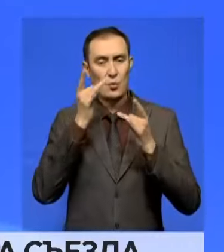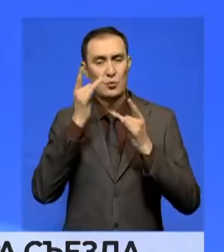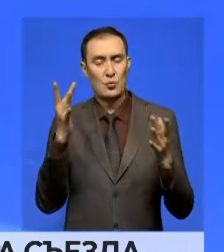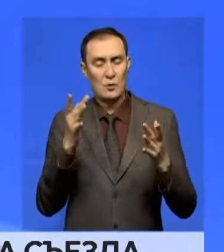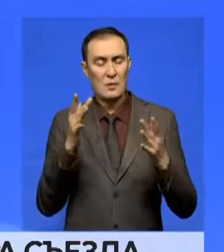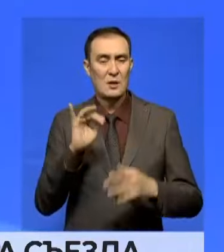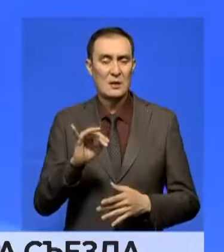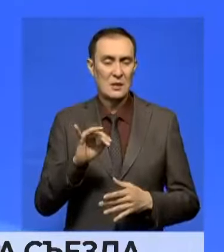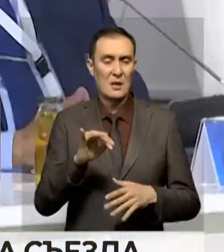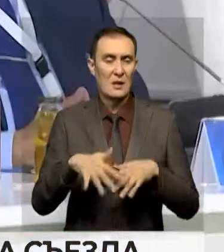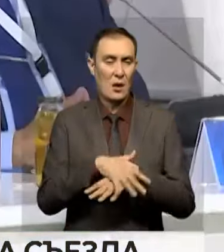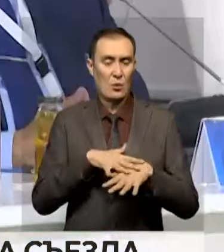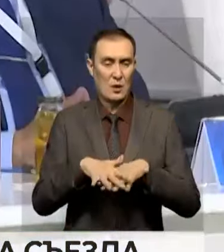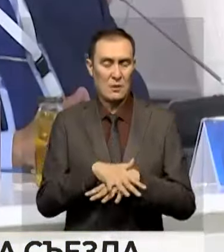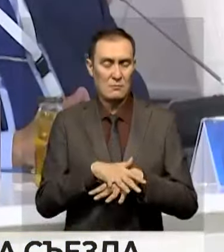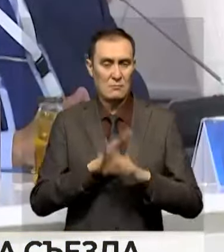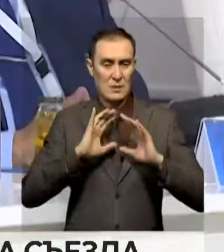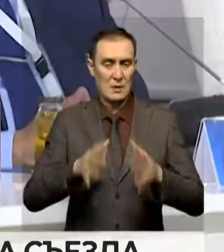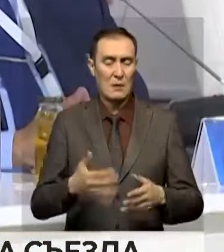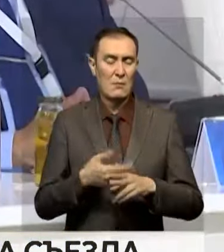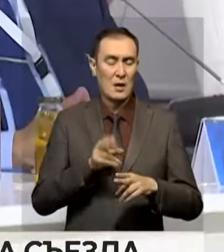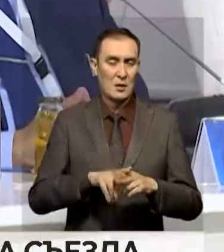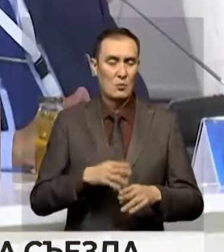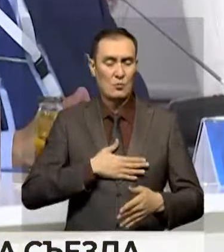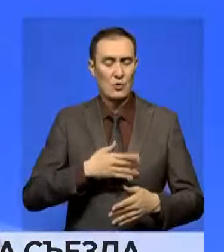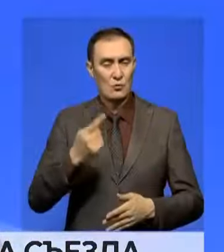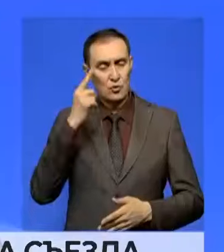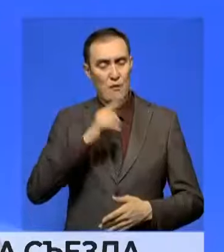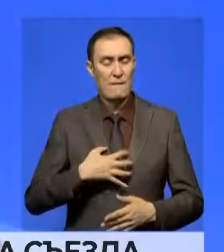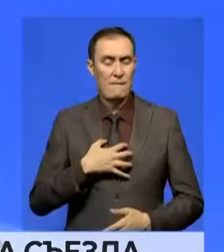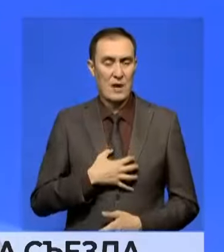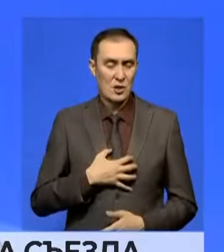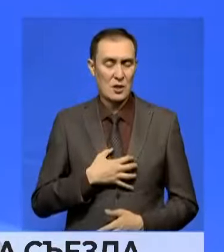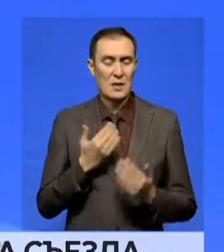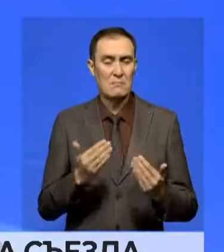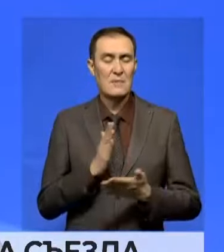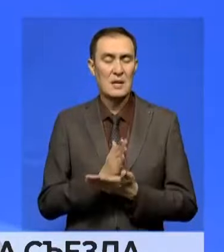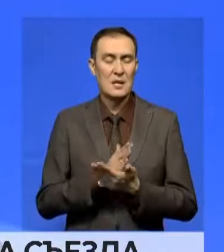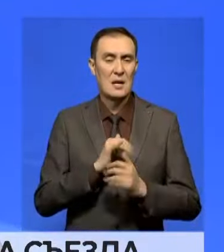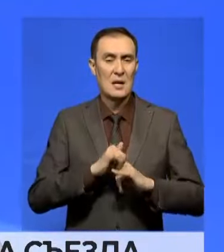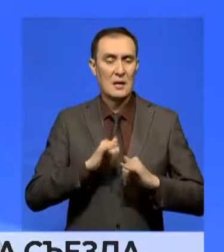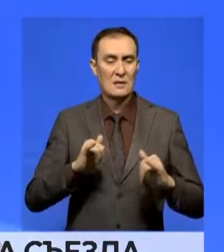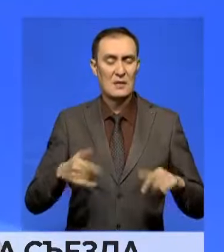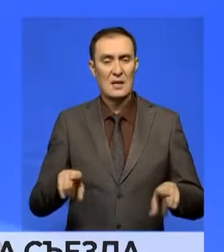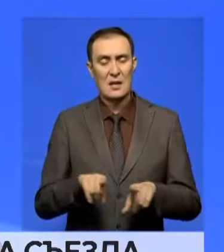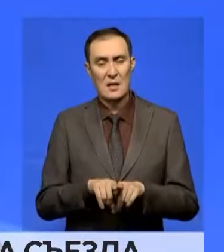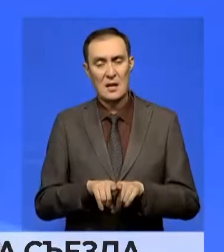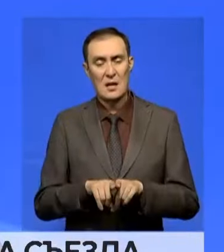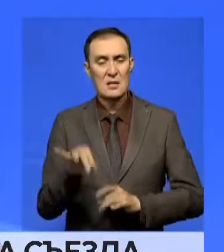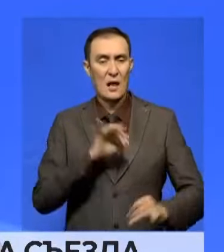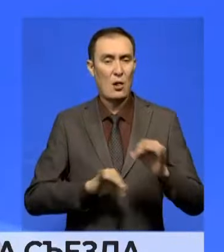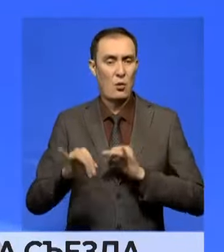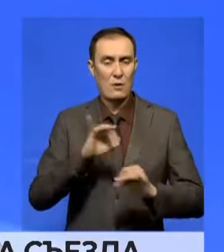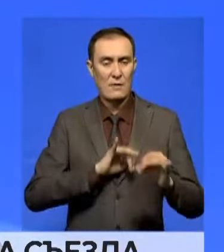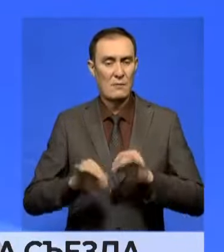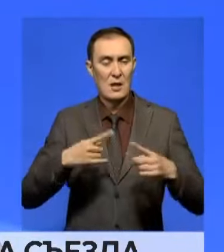и цивилизациями. Поэтому считаем, что важное значение имеет развитие таких диалоговых